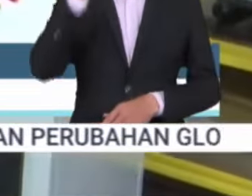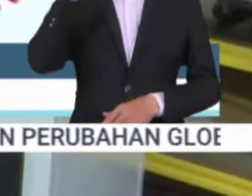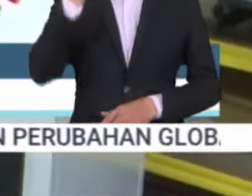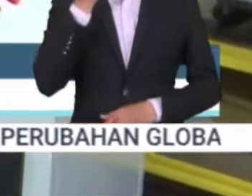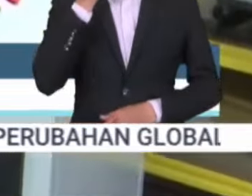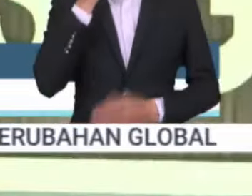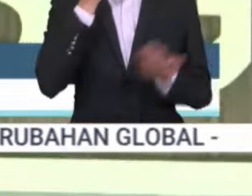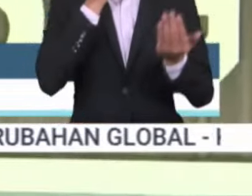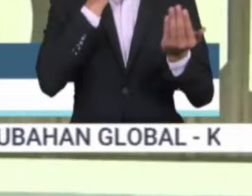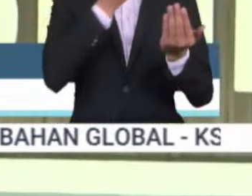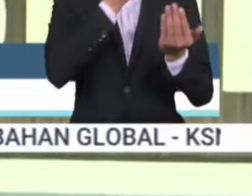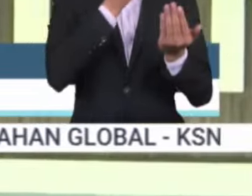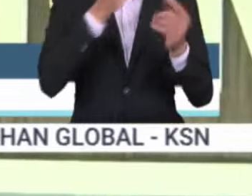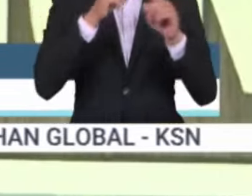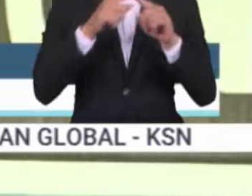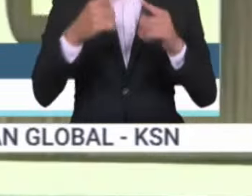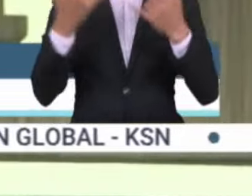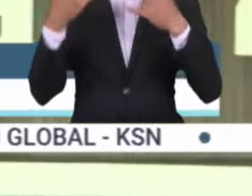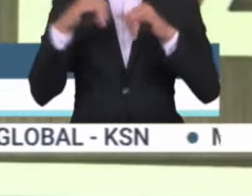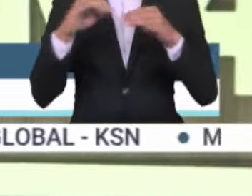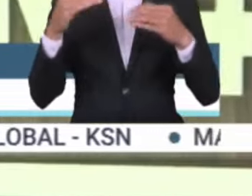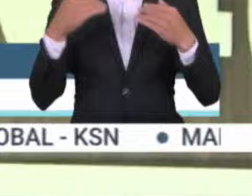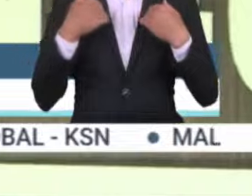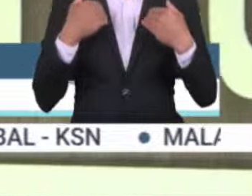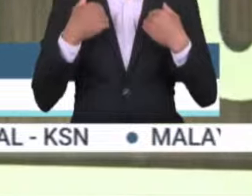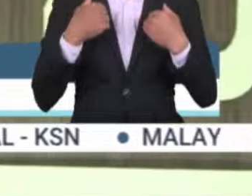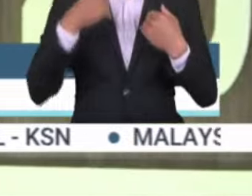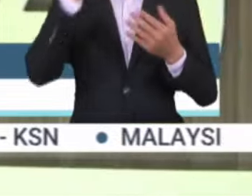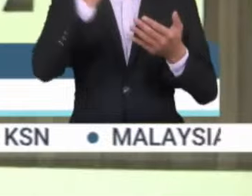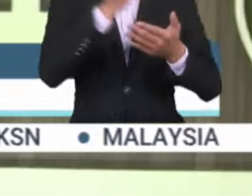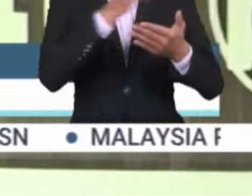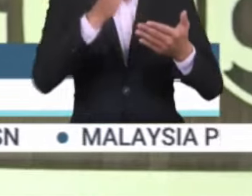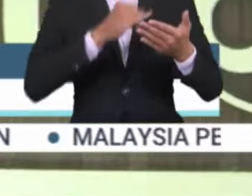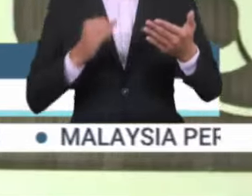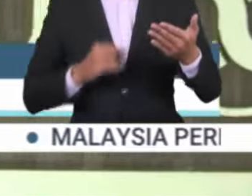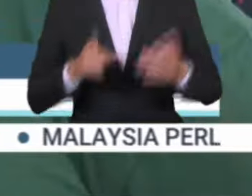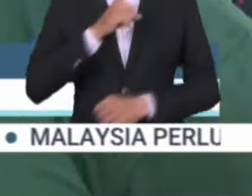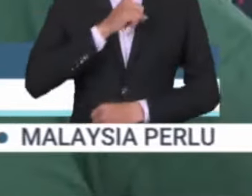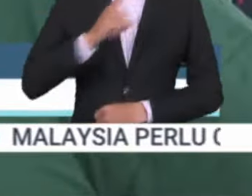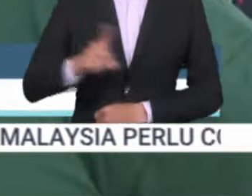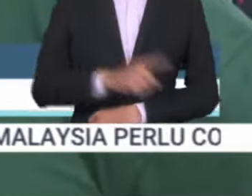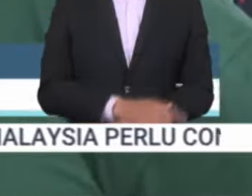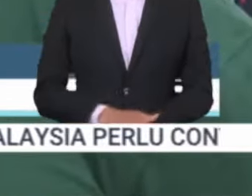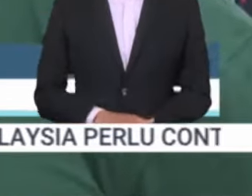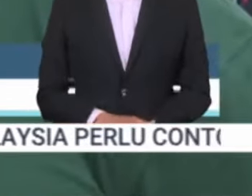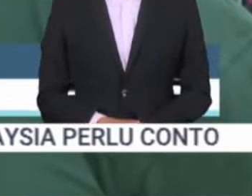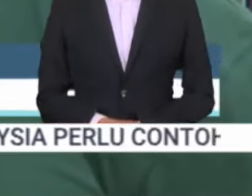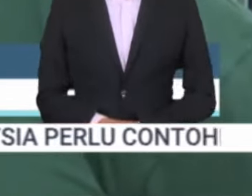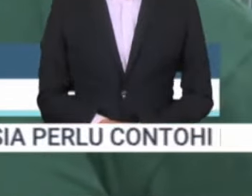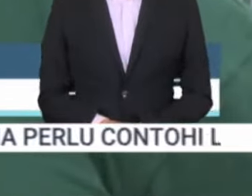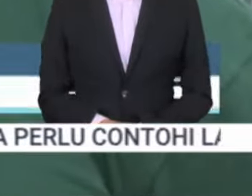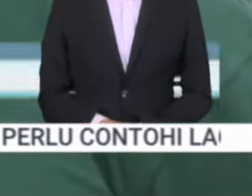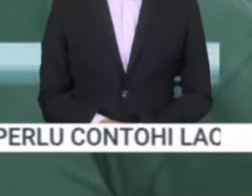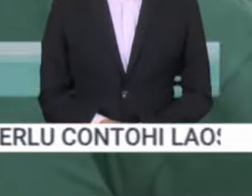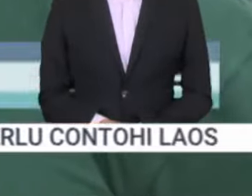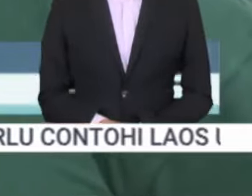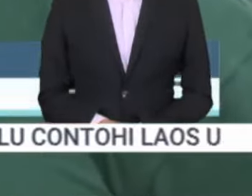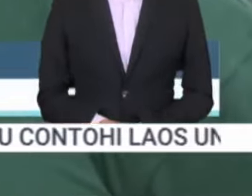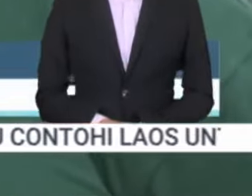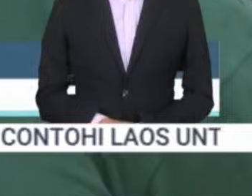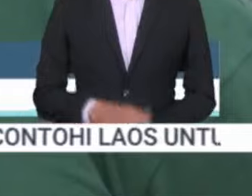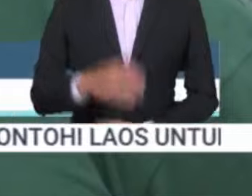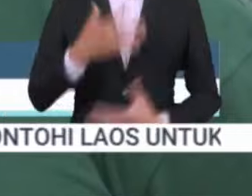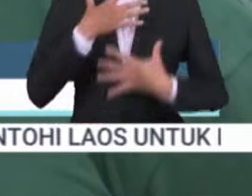spa, usahawan muda ini turut mencuburi bidang kecetakan dan kaligrafi. Minat tu datang dalam